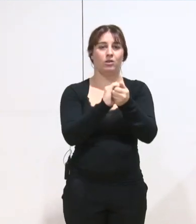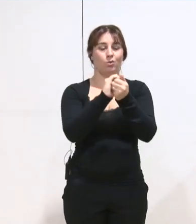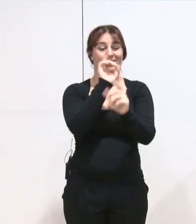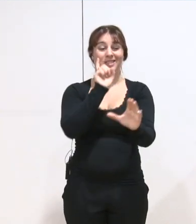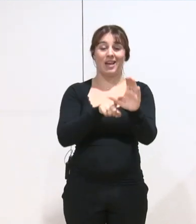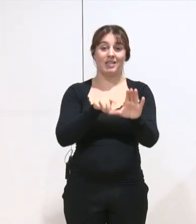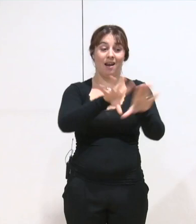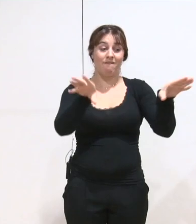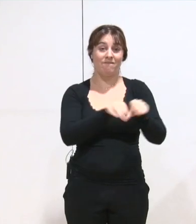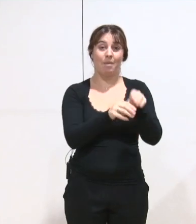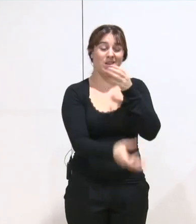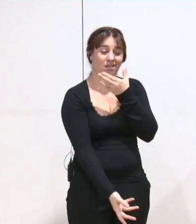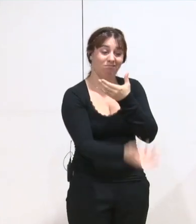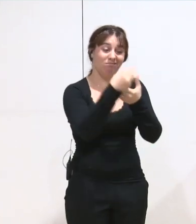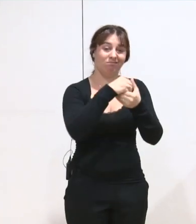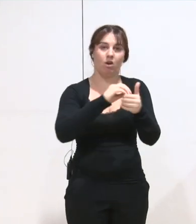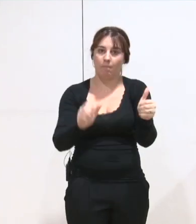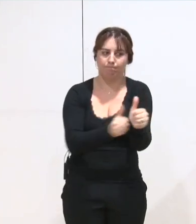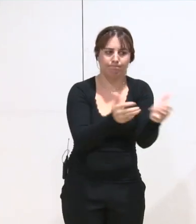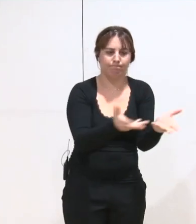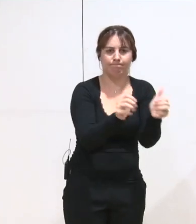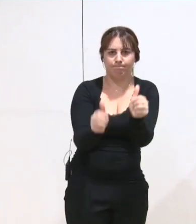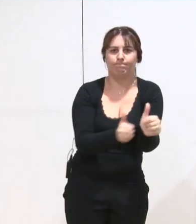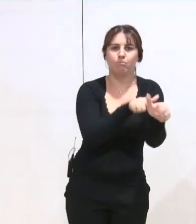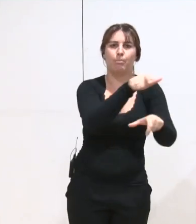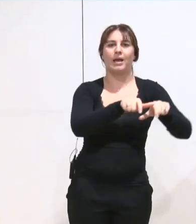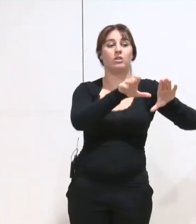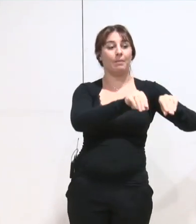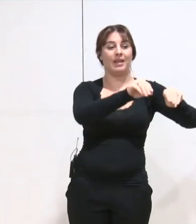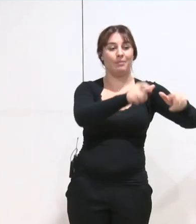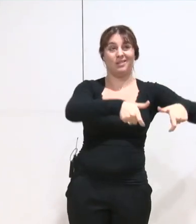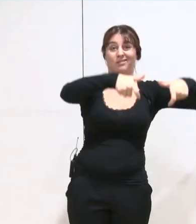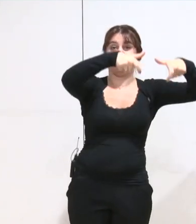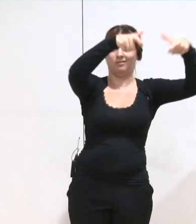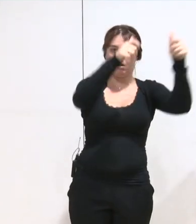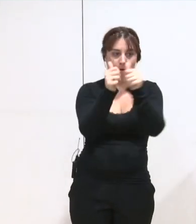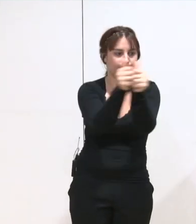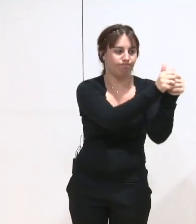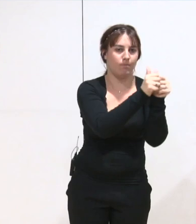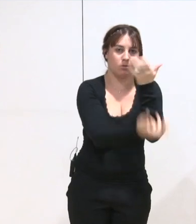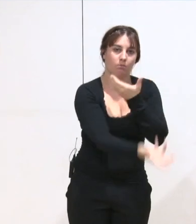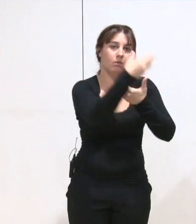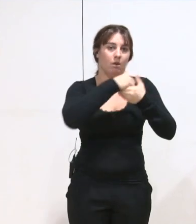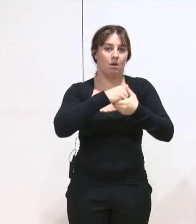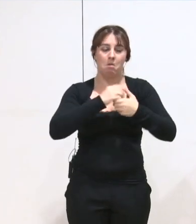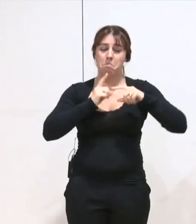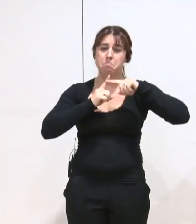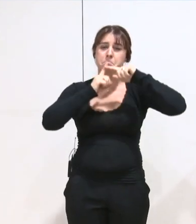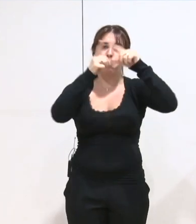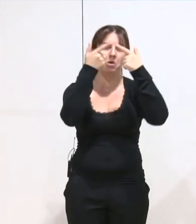qui a accompagné au plus près les locataires et dont je pense que la contribution est très, très